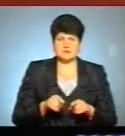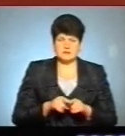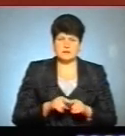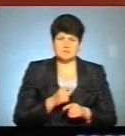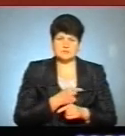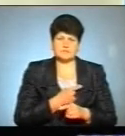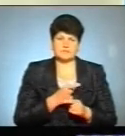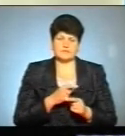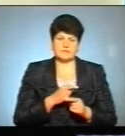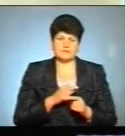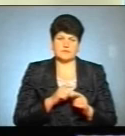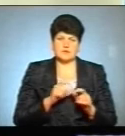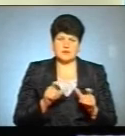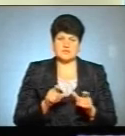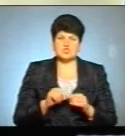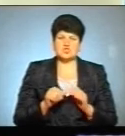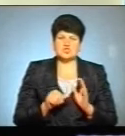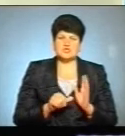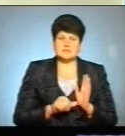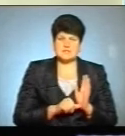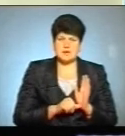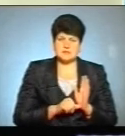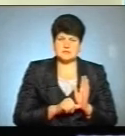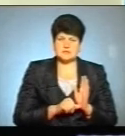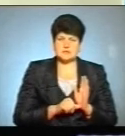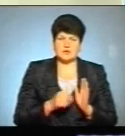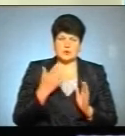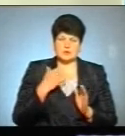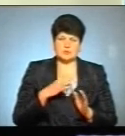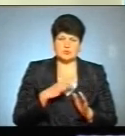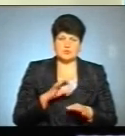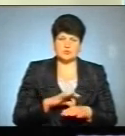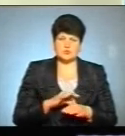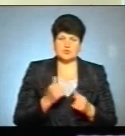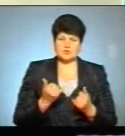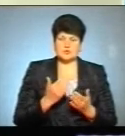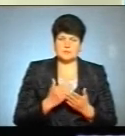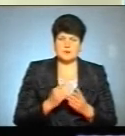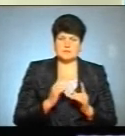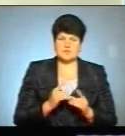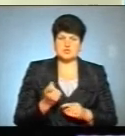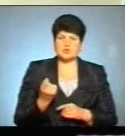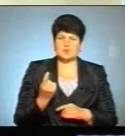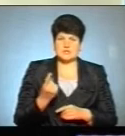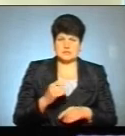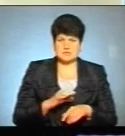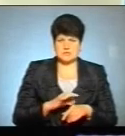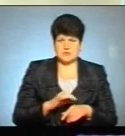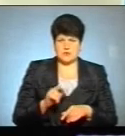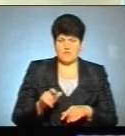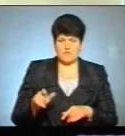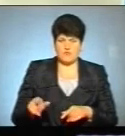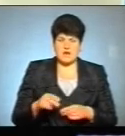стаціонарному відділенні. Із 16, коли були хворих на ковід, сьогодні ми вже маємо тільки 11 хворих. А